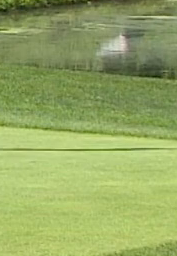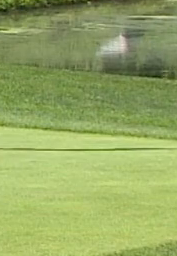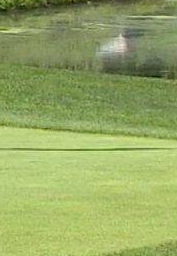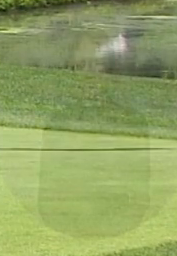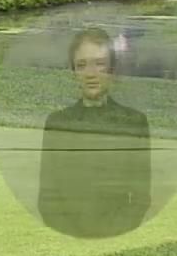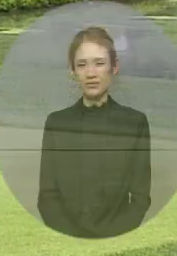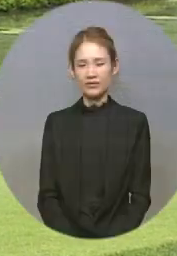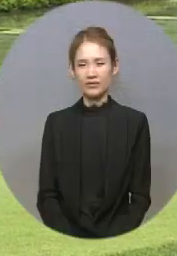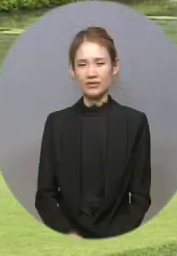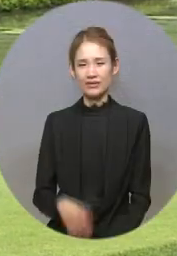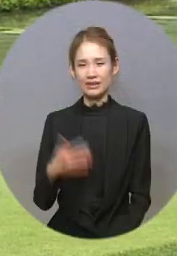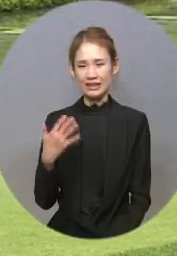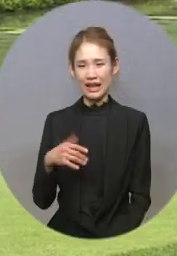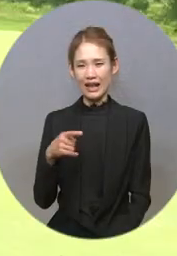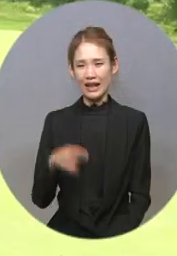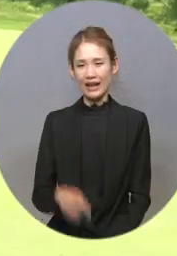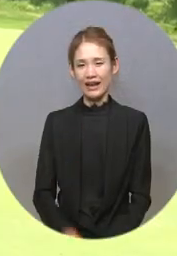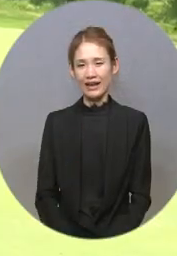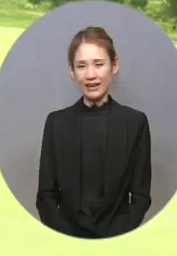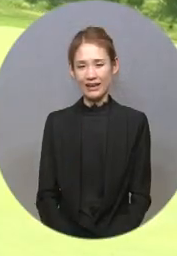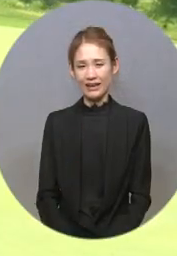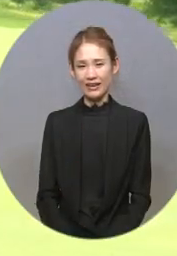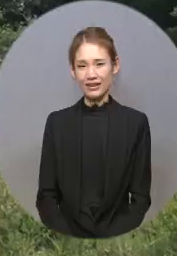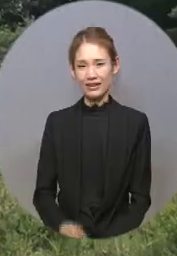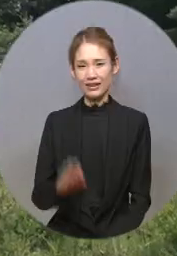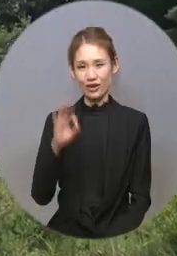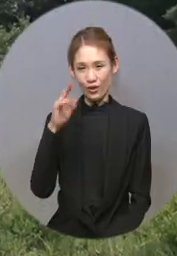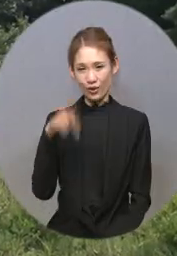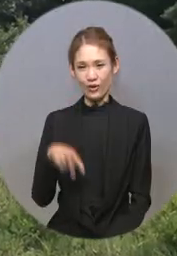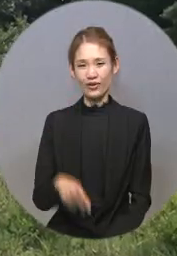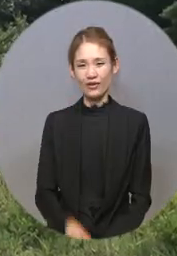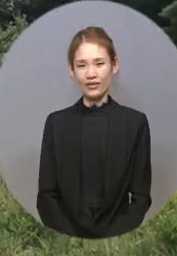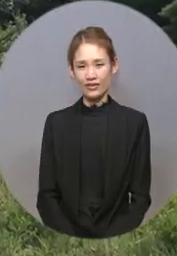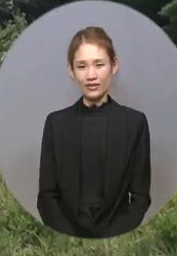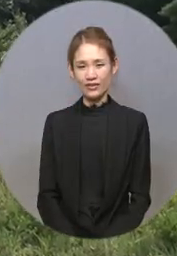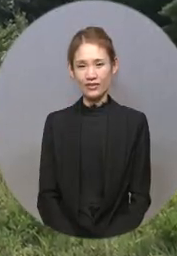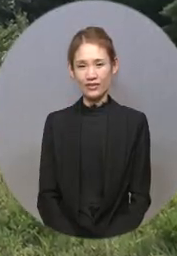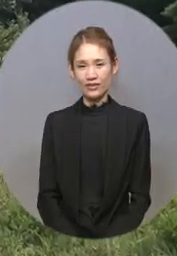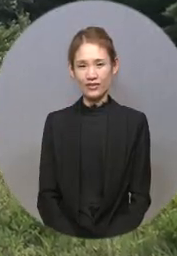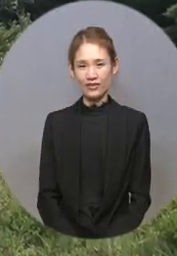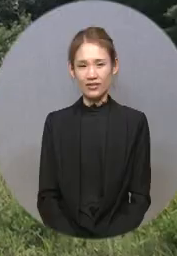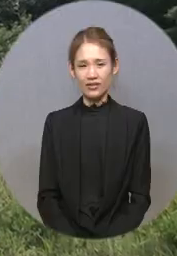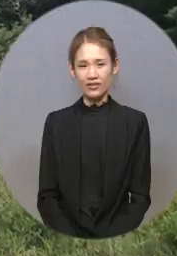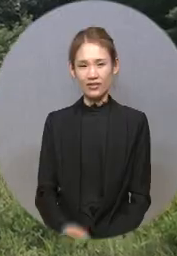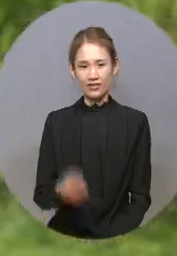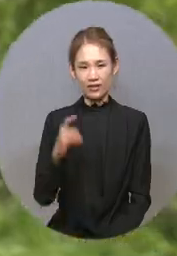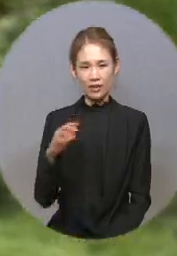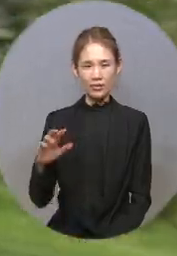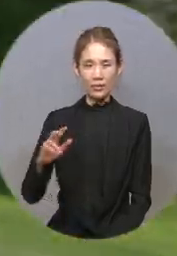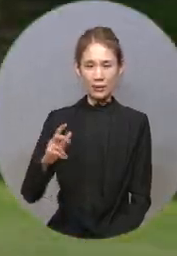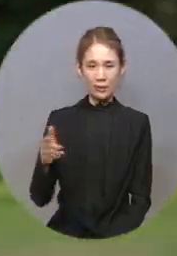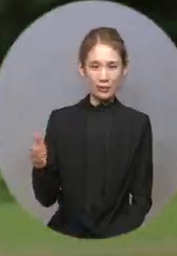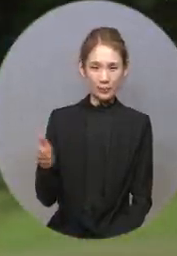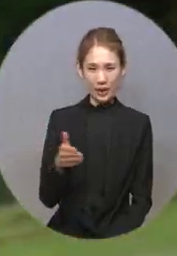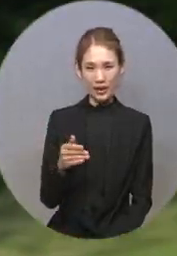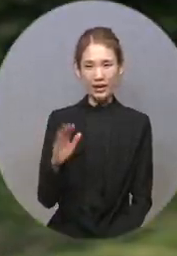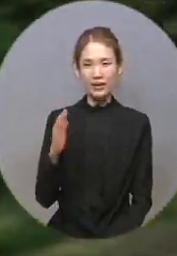약하다. 오케이, 오케이, 오케이. 오빠 여기가 생각보다 많이 안 굴러서 때려야